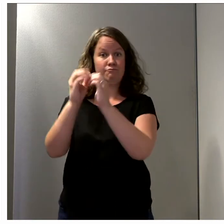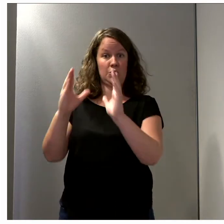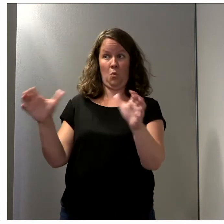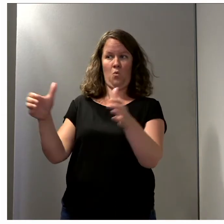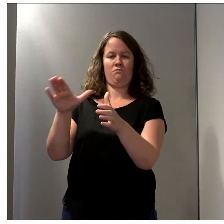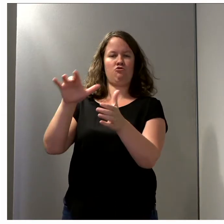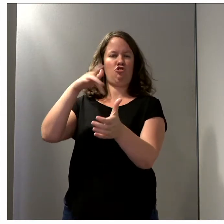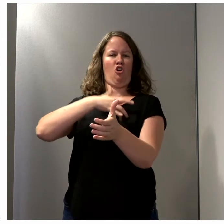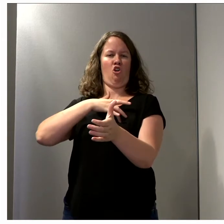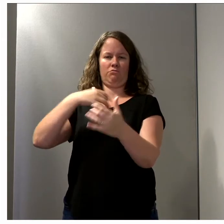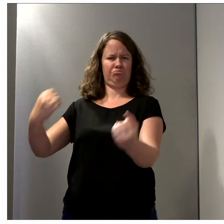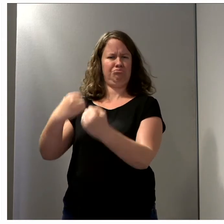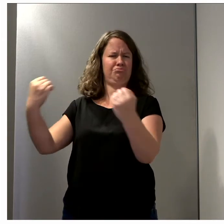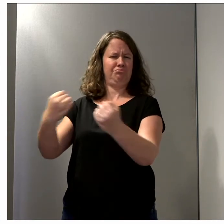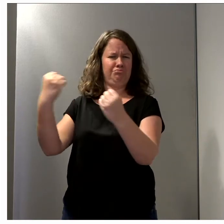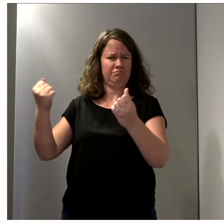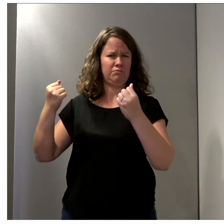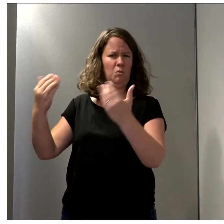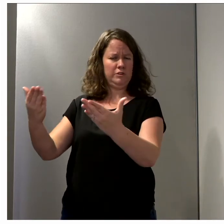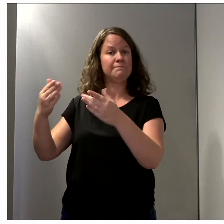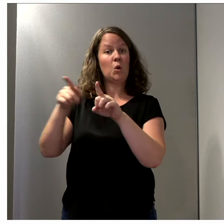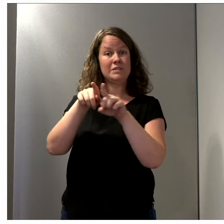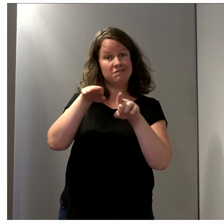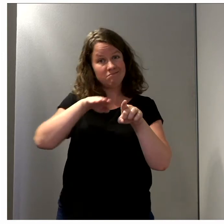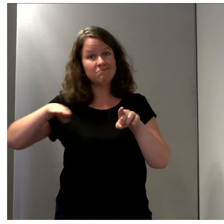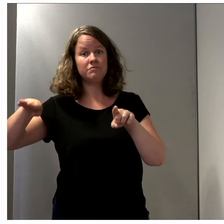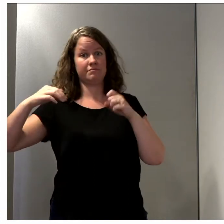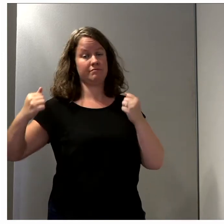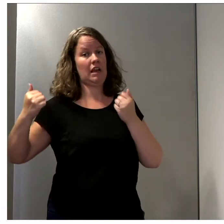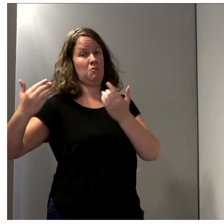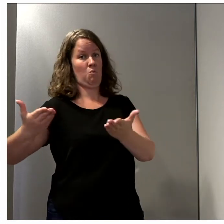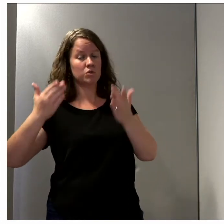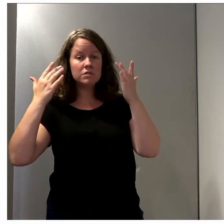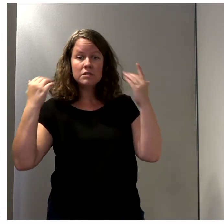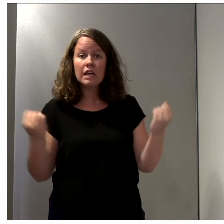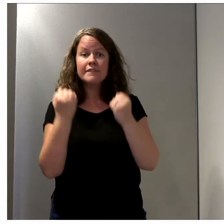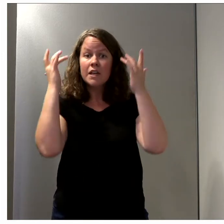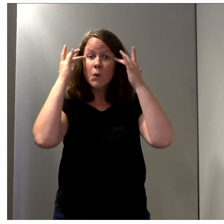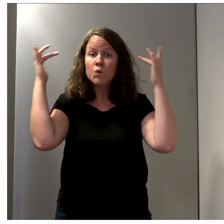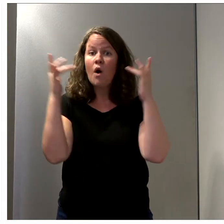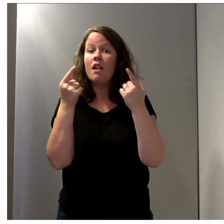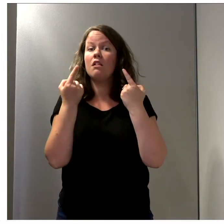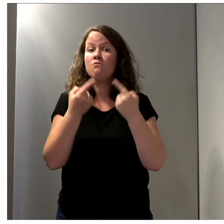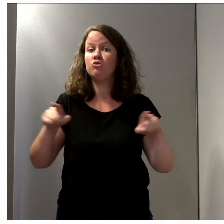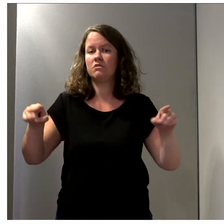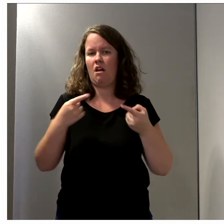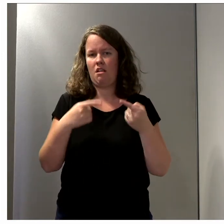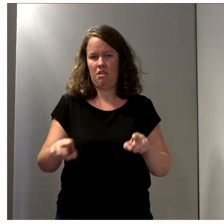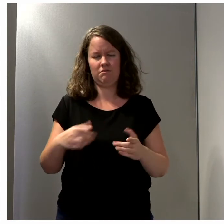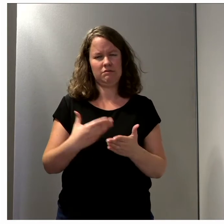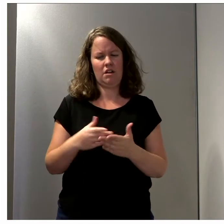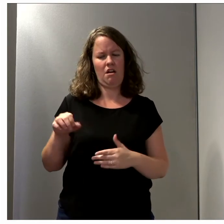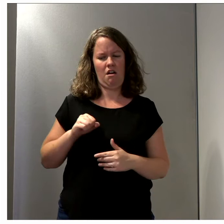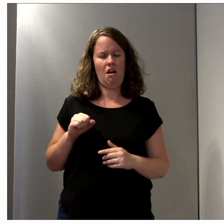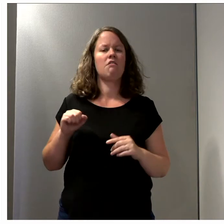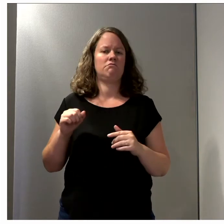aussi une activité culturelle musicale. Et c'est là qui rentre un peu dans le cadre du deuxième exemple